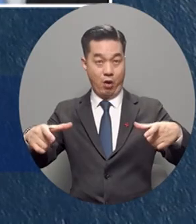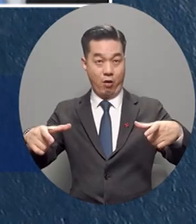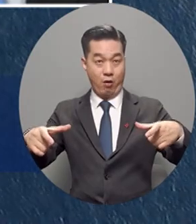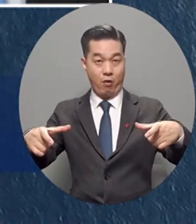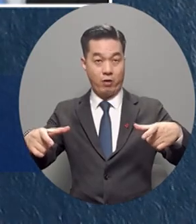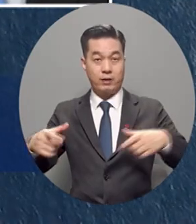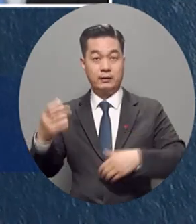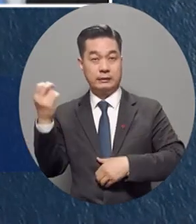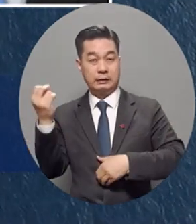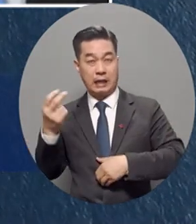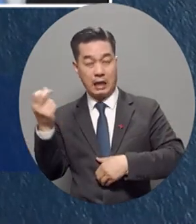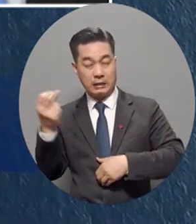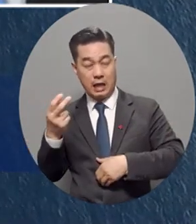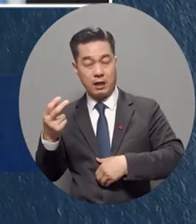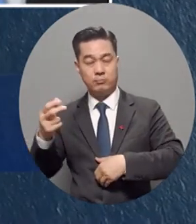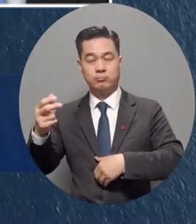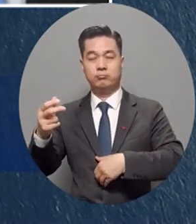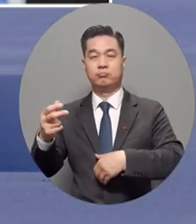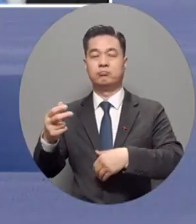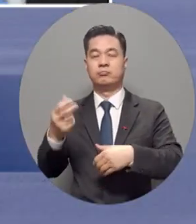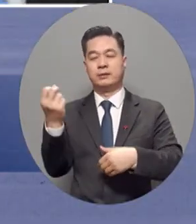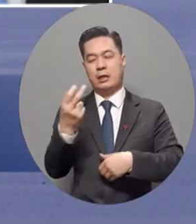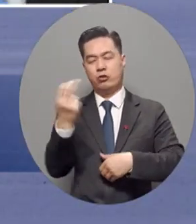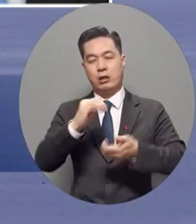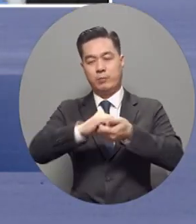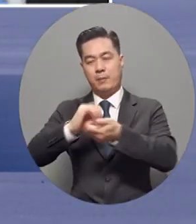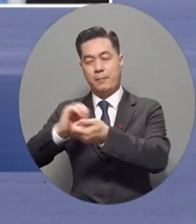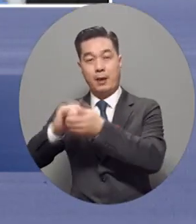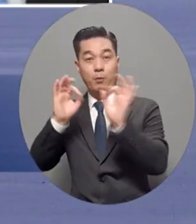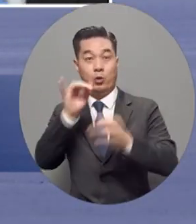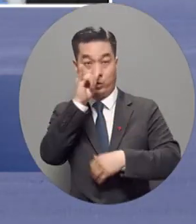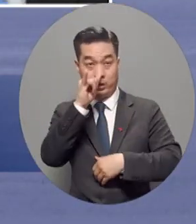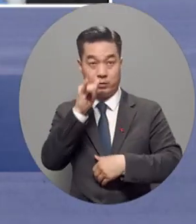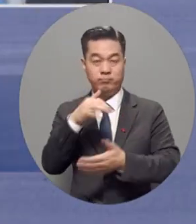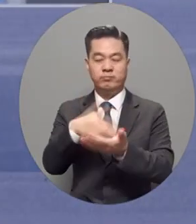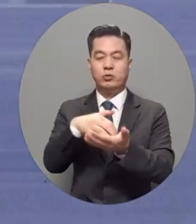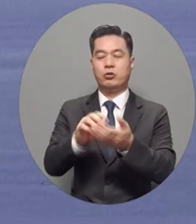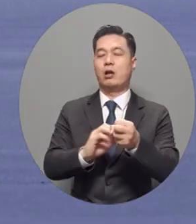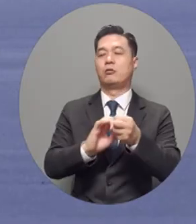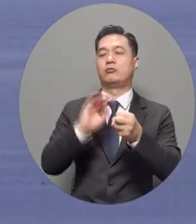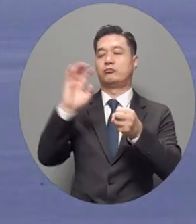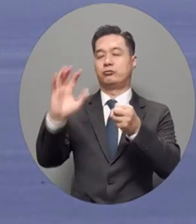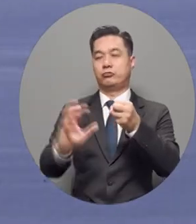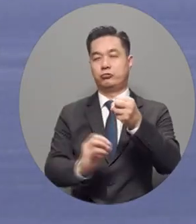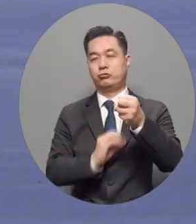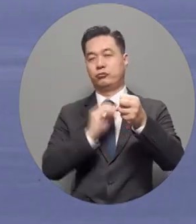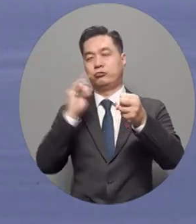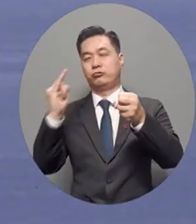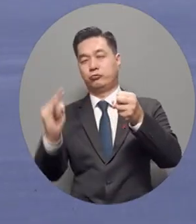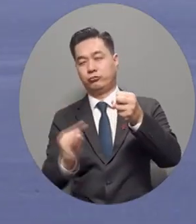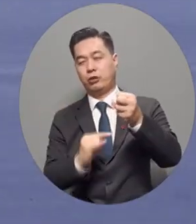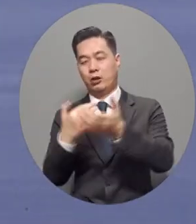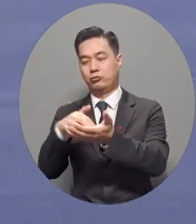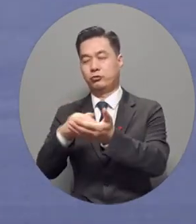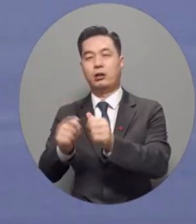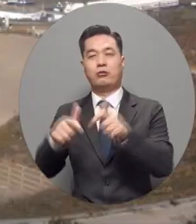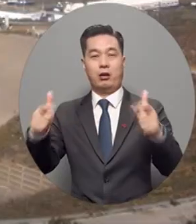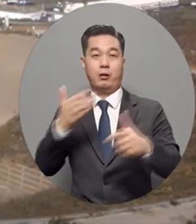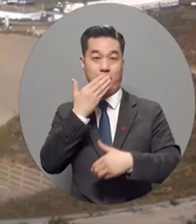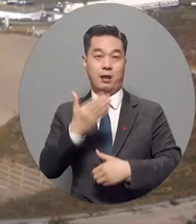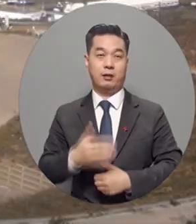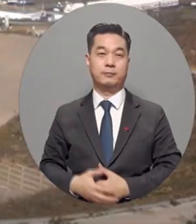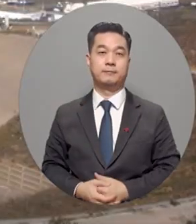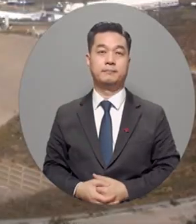주비를 줄일 수 있는게 초소형 위성들을 대량으로 올려서 그 갭을 메꿔주는 거죠 고성능 정찰 위성을